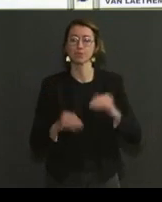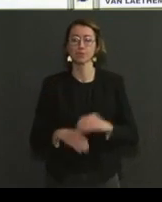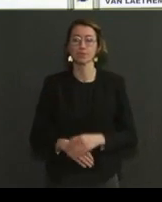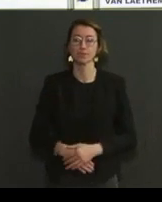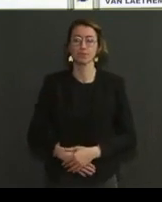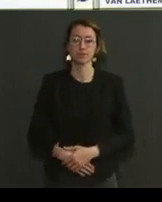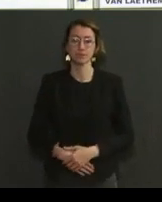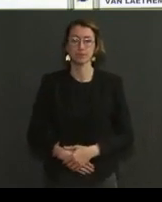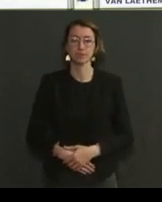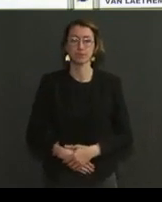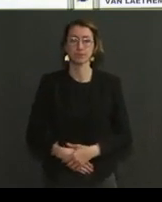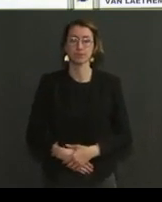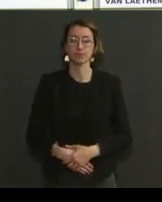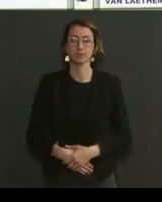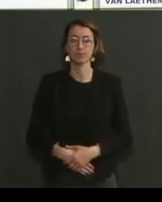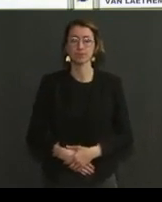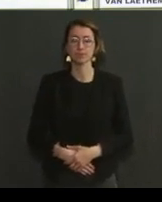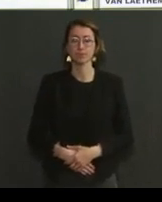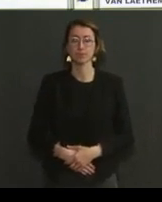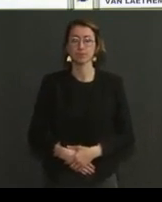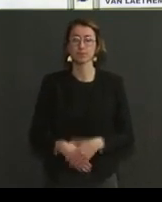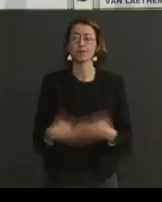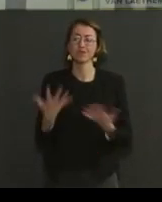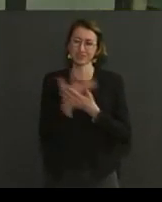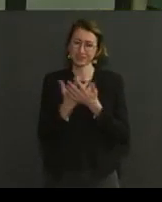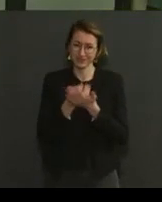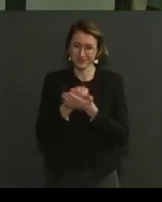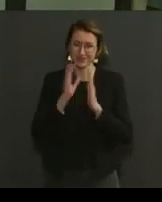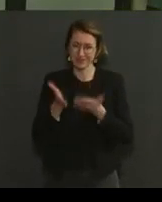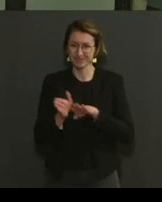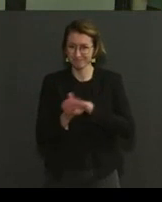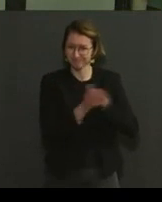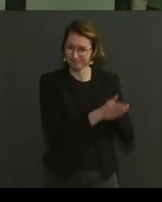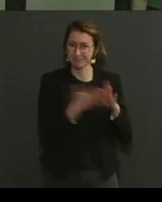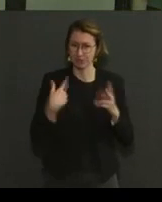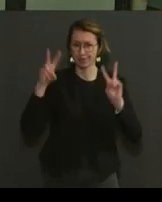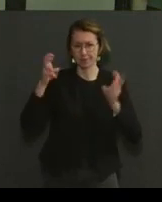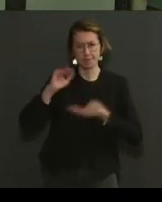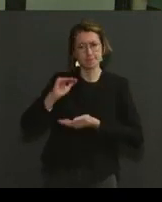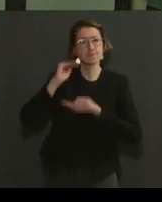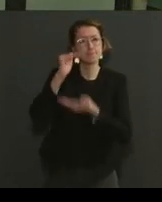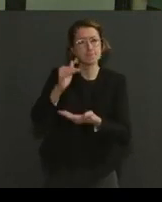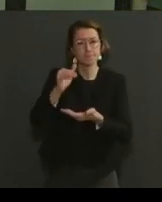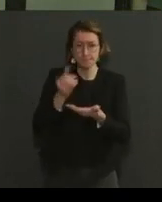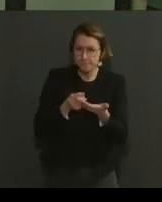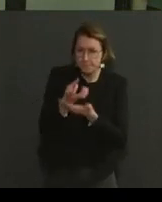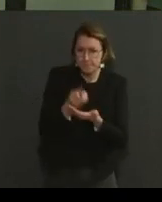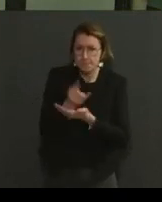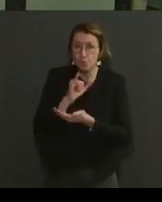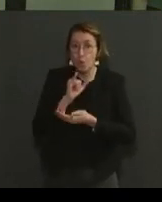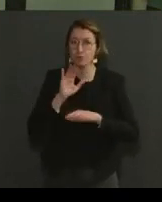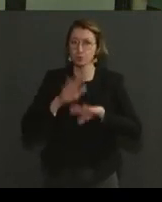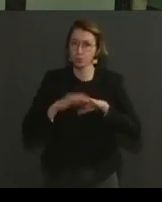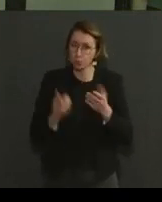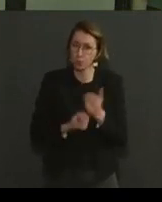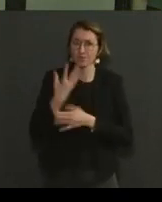épidémiologiques, le thème du jour qu'on voulait développer avec vous est une nouvelle technique du suivi de l'infection